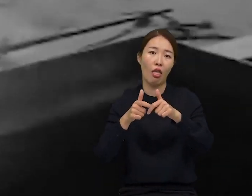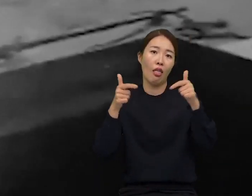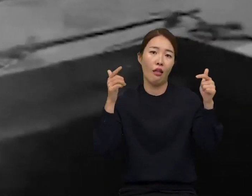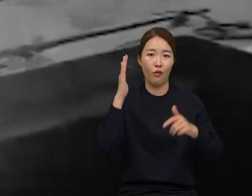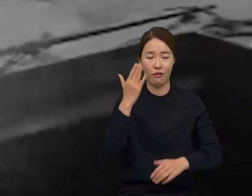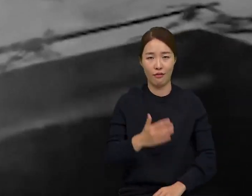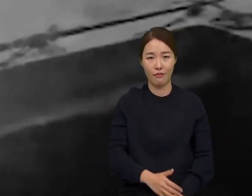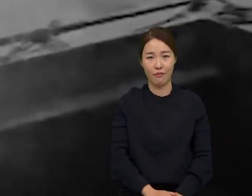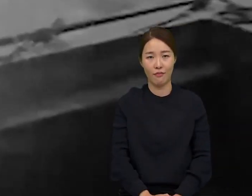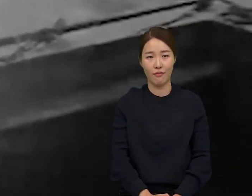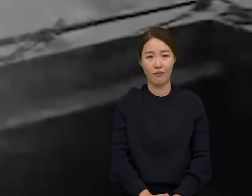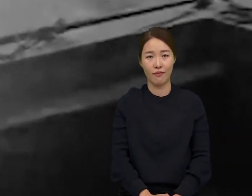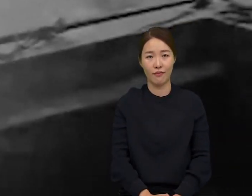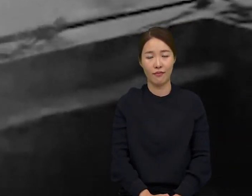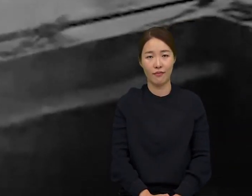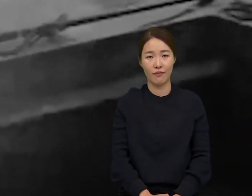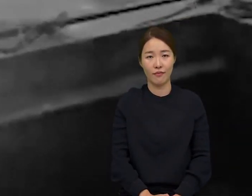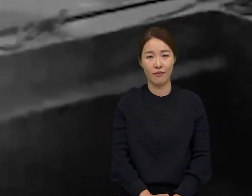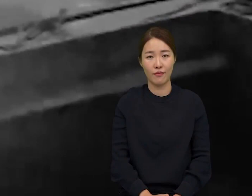시작했다.